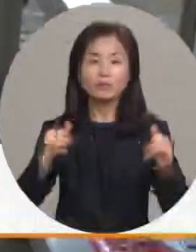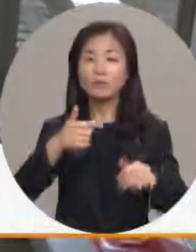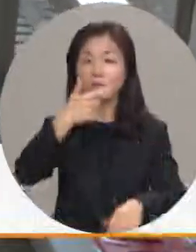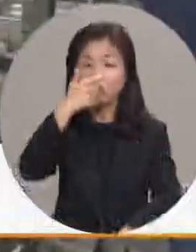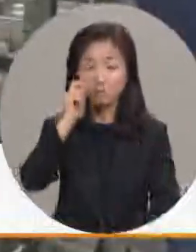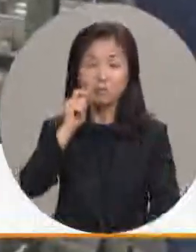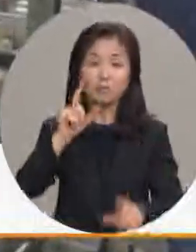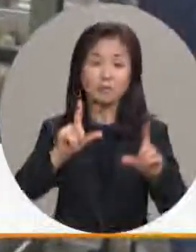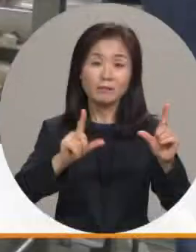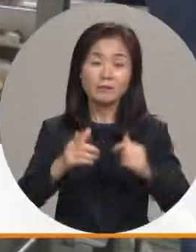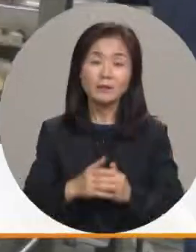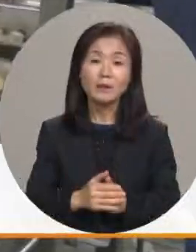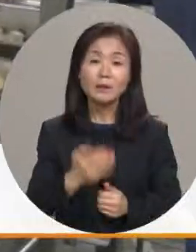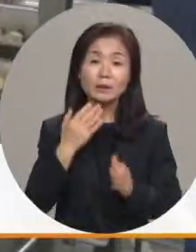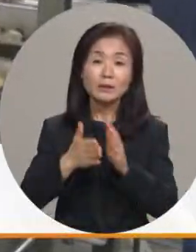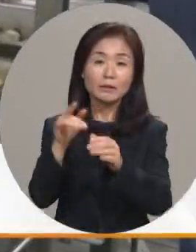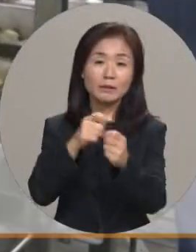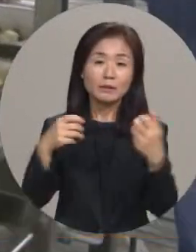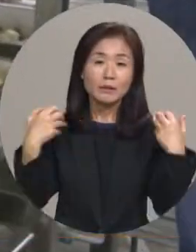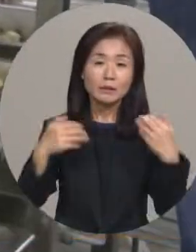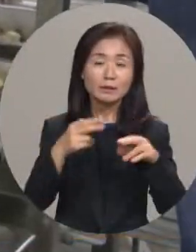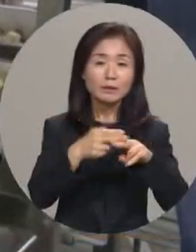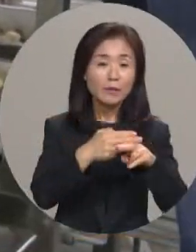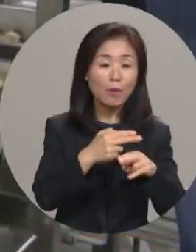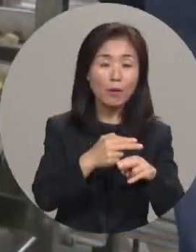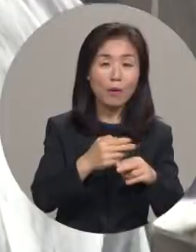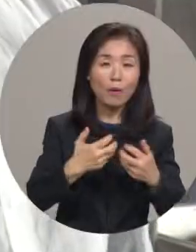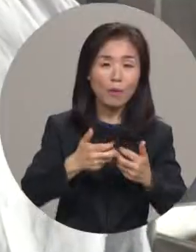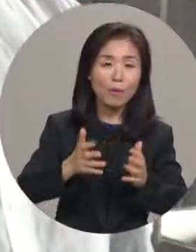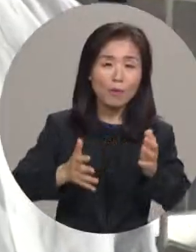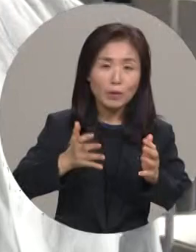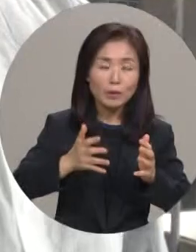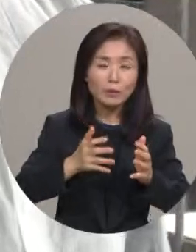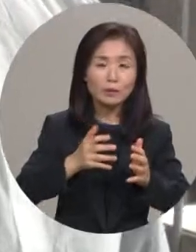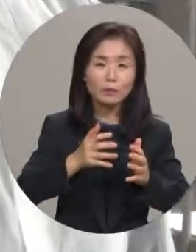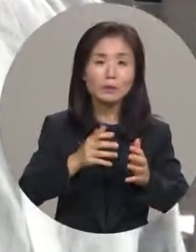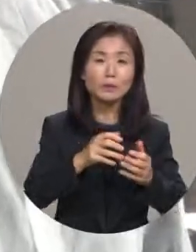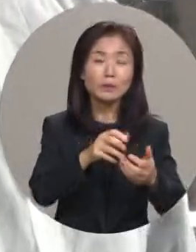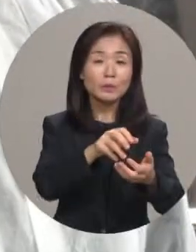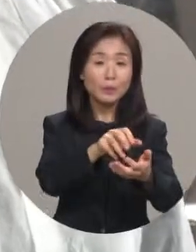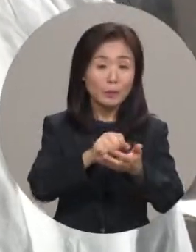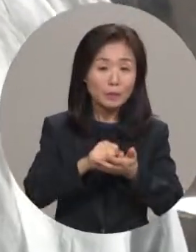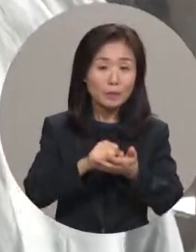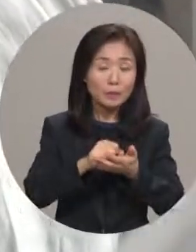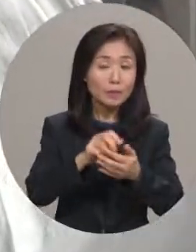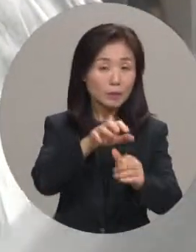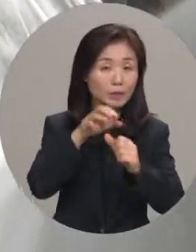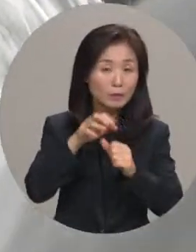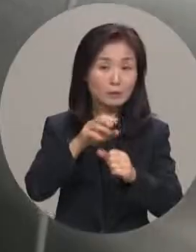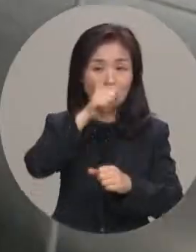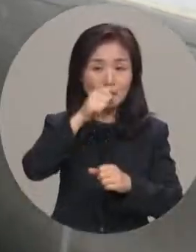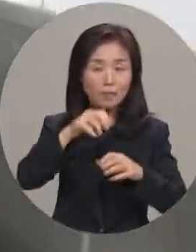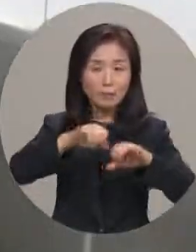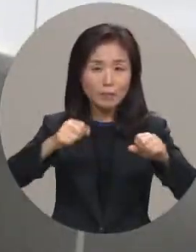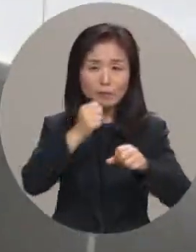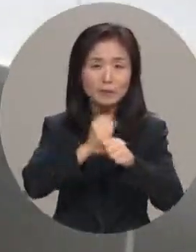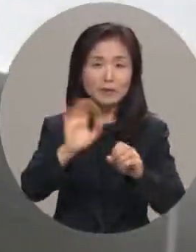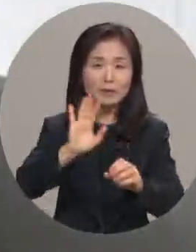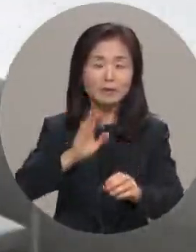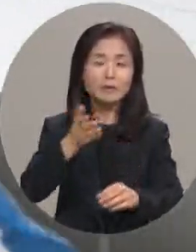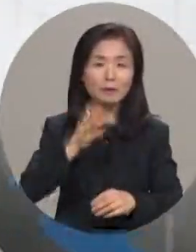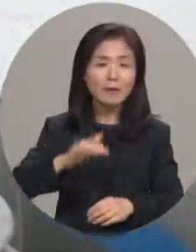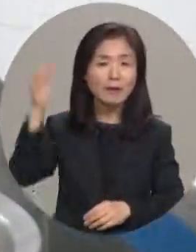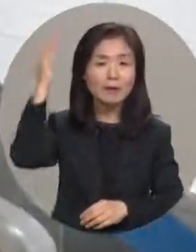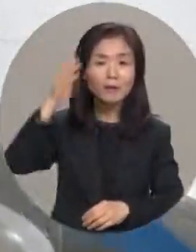상황. 서울시교육청은 급식 로봇을 도입할 예산을 별도로 편성하진 않았지만 한국 프랜차이즈